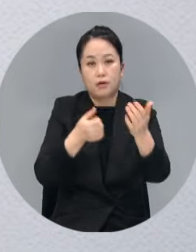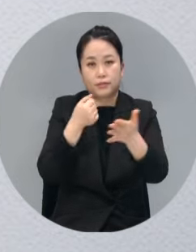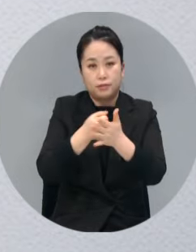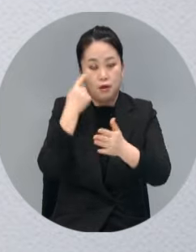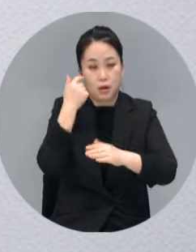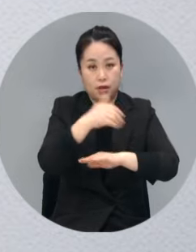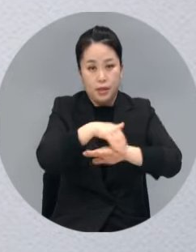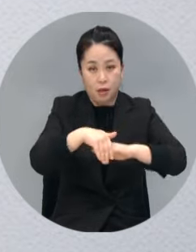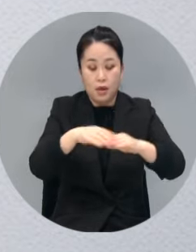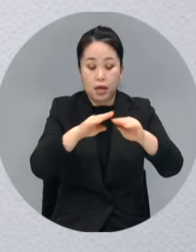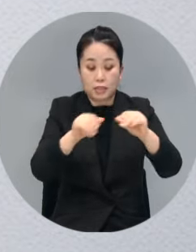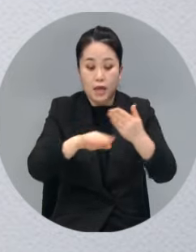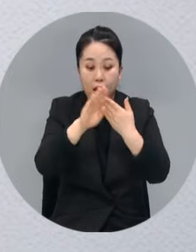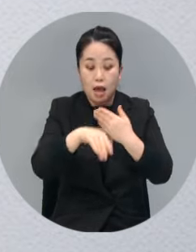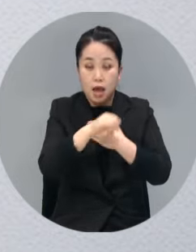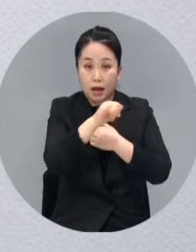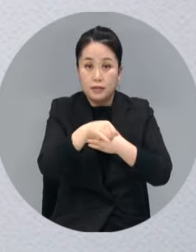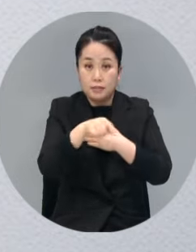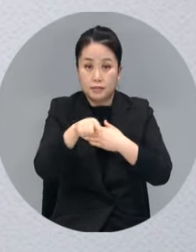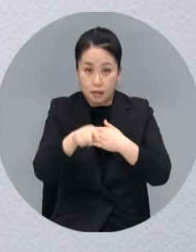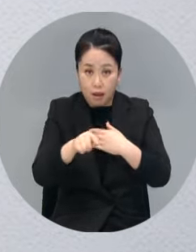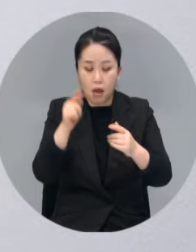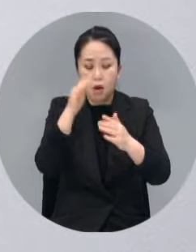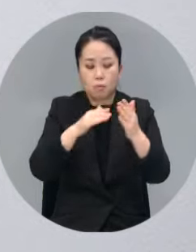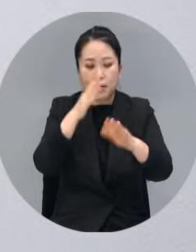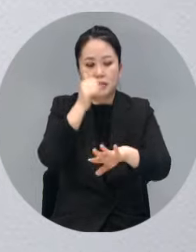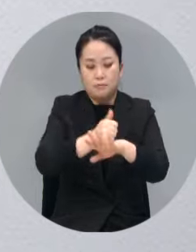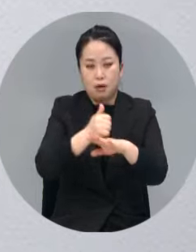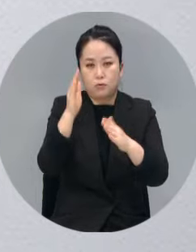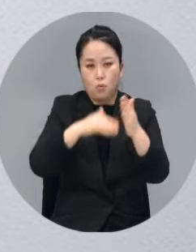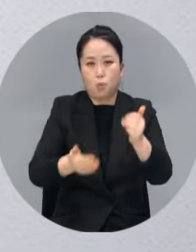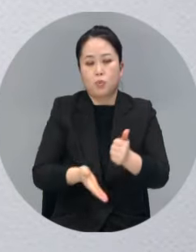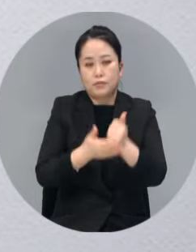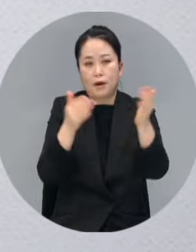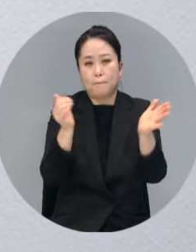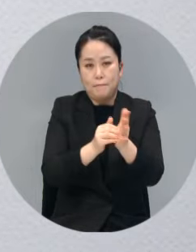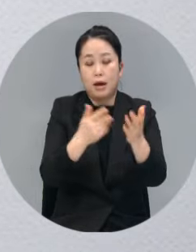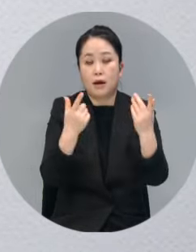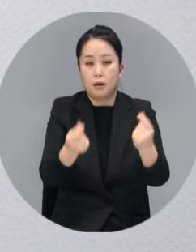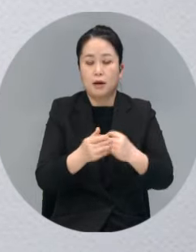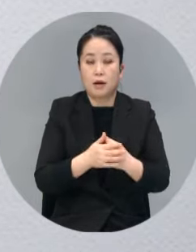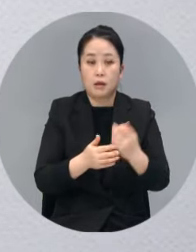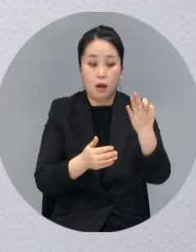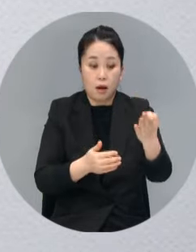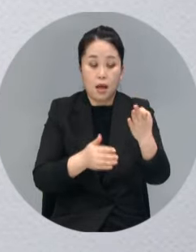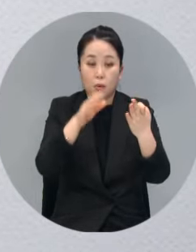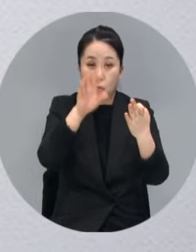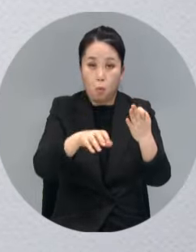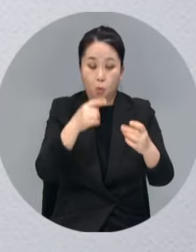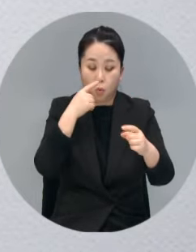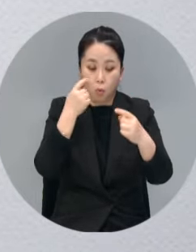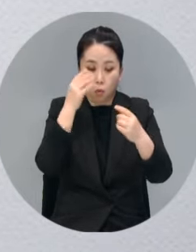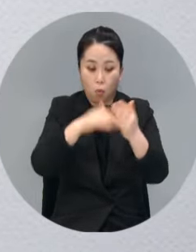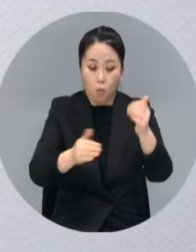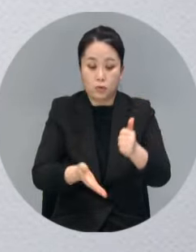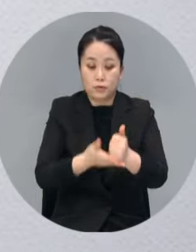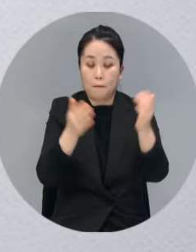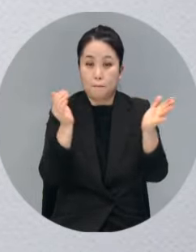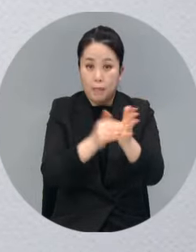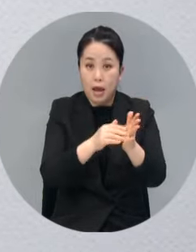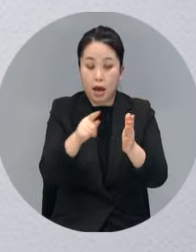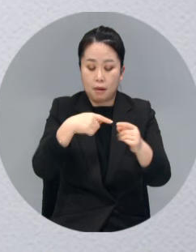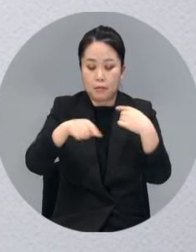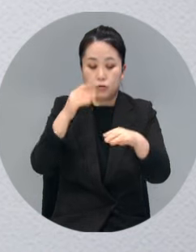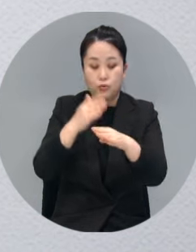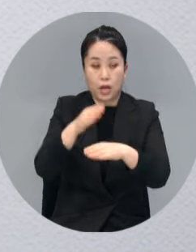발표되는 9일을 끝으로 공천이 확정될 것으로 보입니다. 14곳의 공천을 확정한 더불어민주당은 내일 해운대